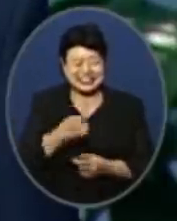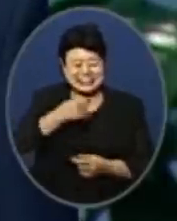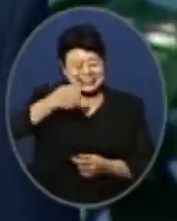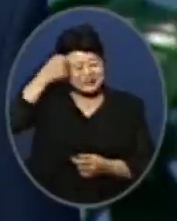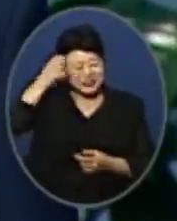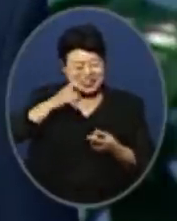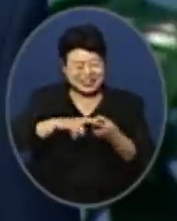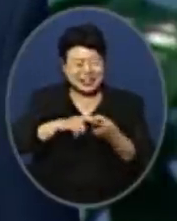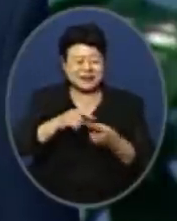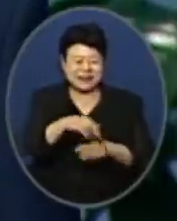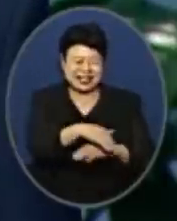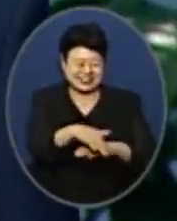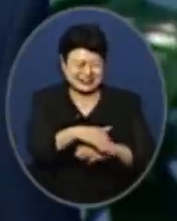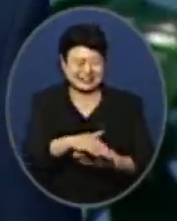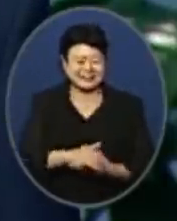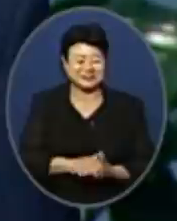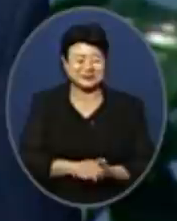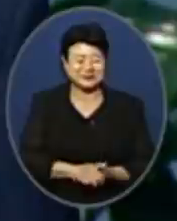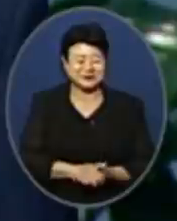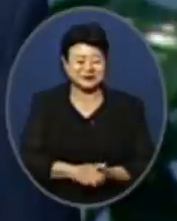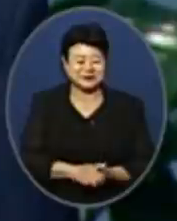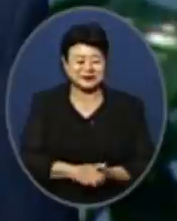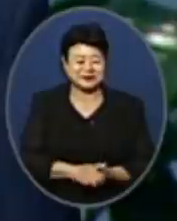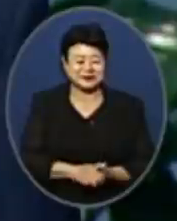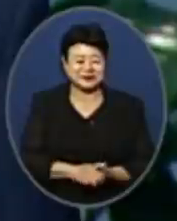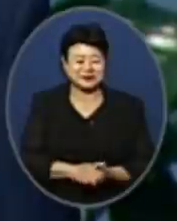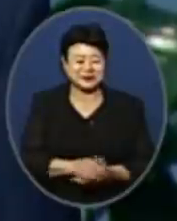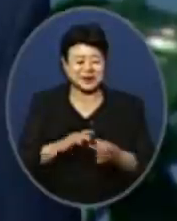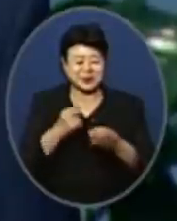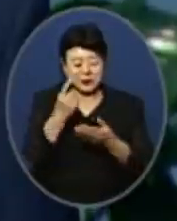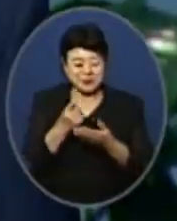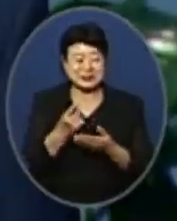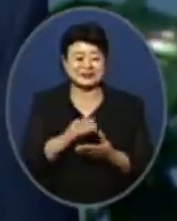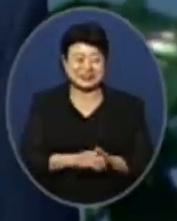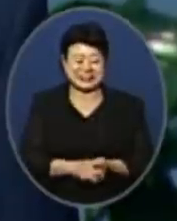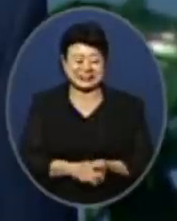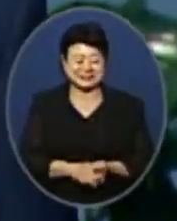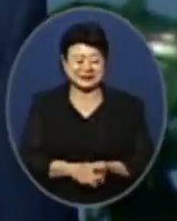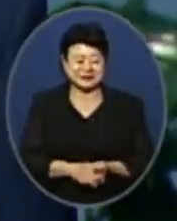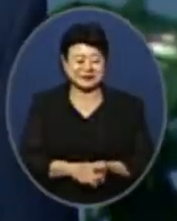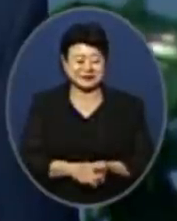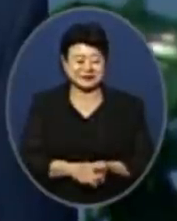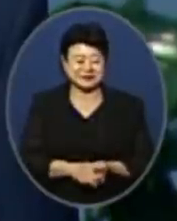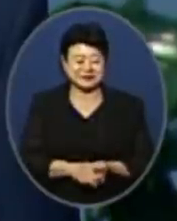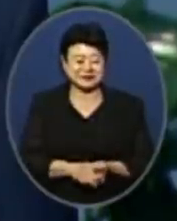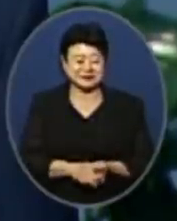흰머리를 그대로 날리고 우리 교회까지 오셨네요.